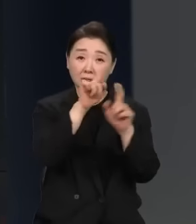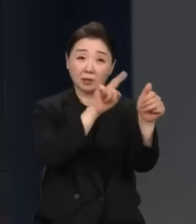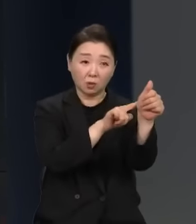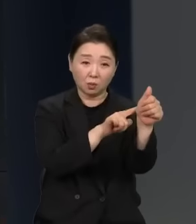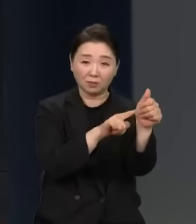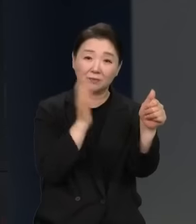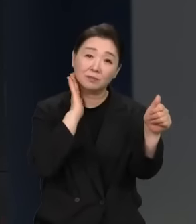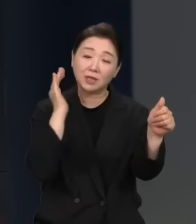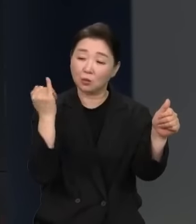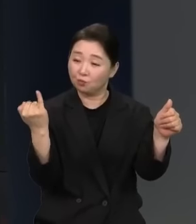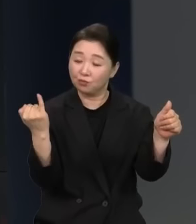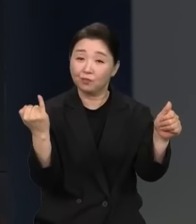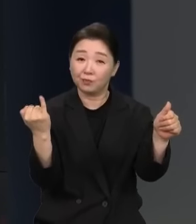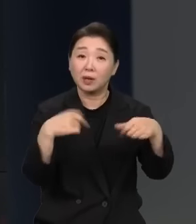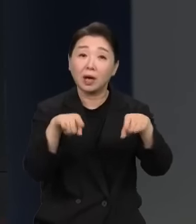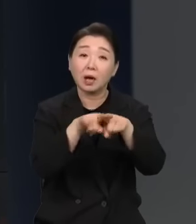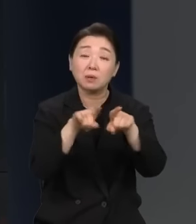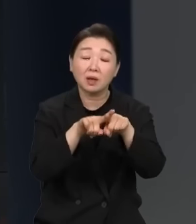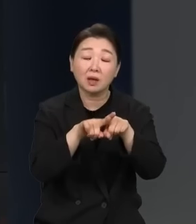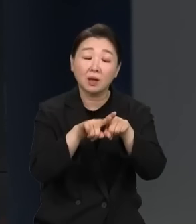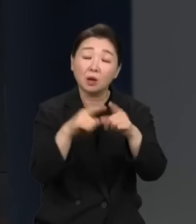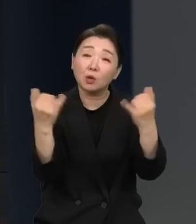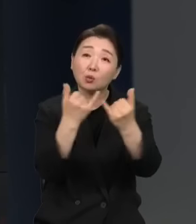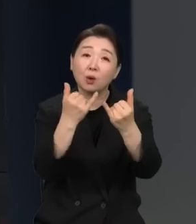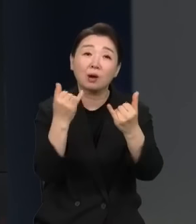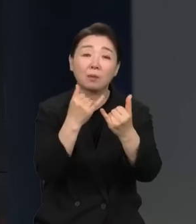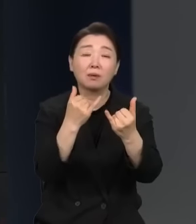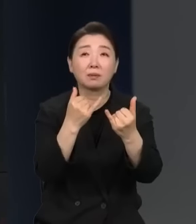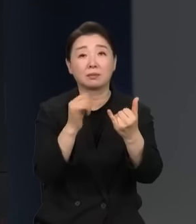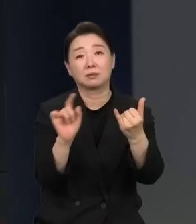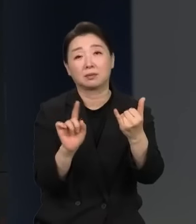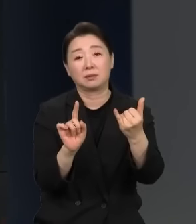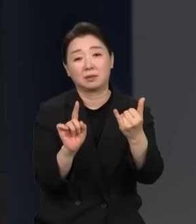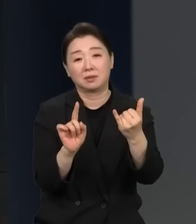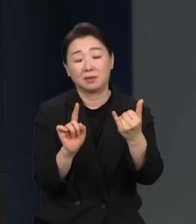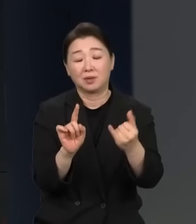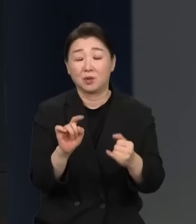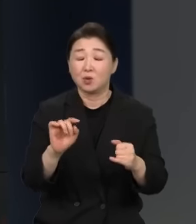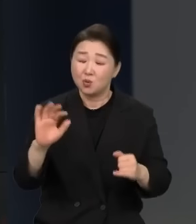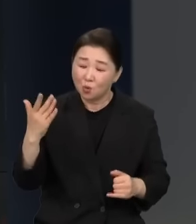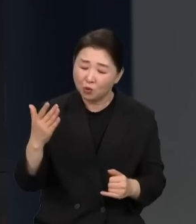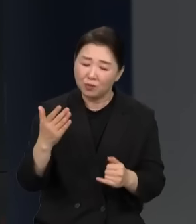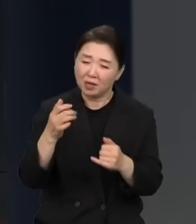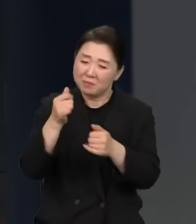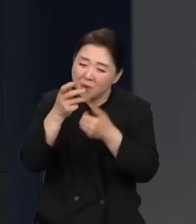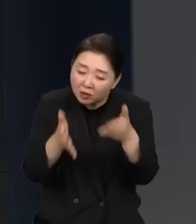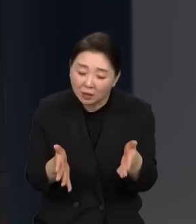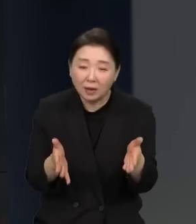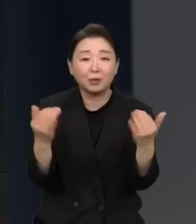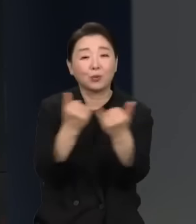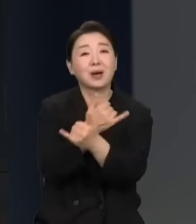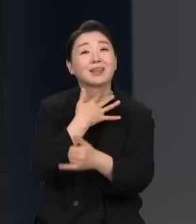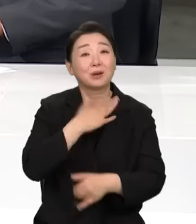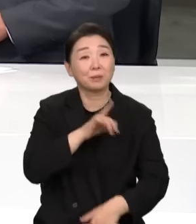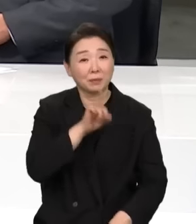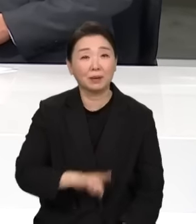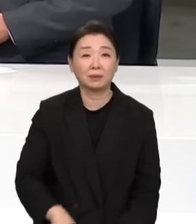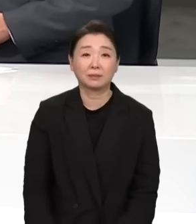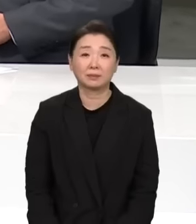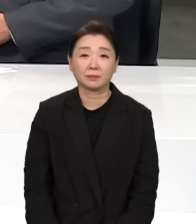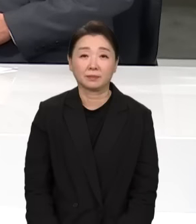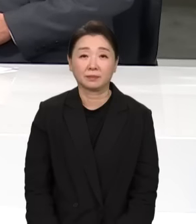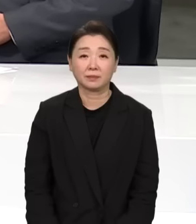여사와 이제 통화한 거는 통화 최근 수년 동안은 절대로 통화한 적이 없다 이렇게 또 알려왔습니다네 알겠습니다